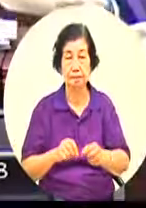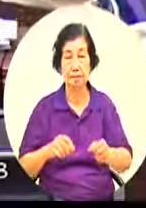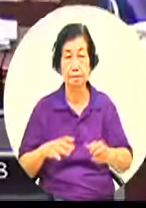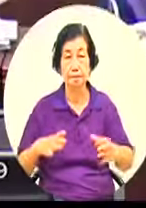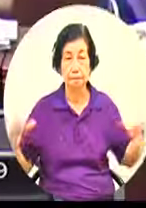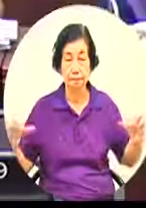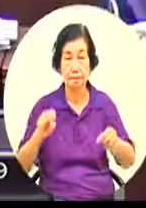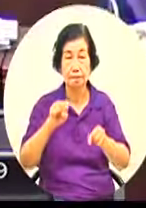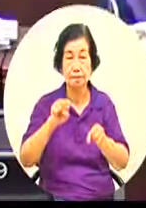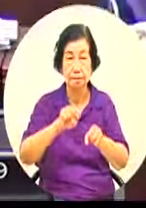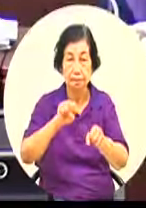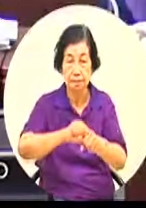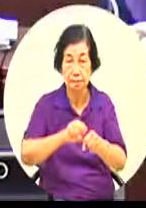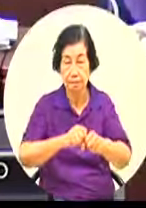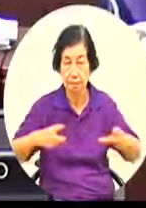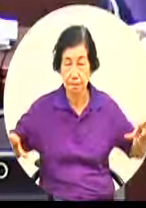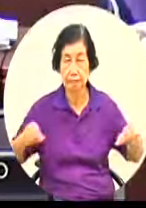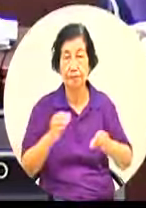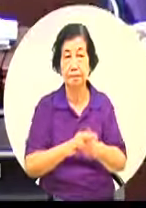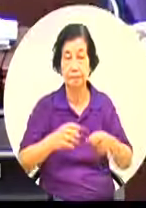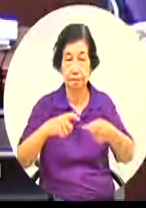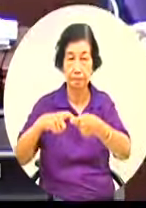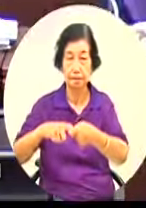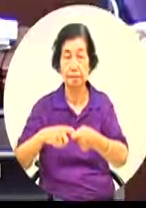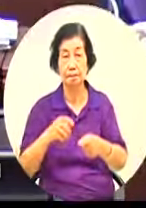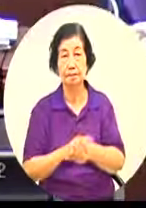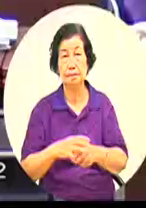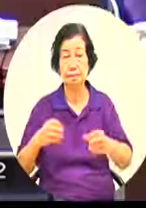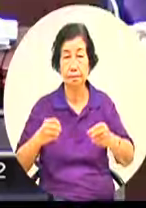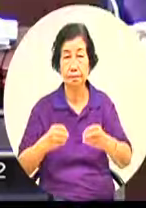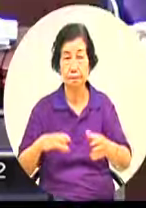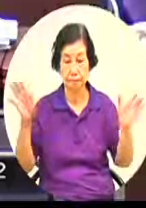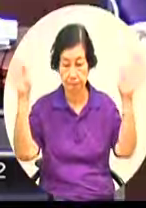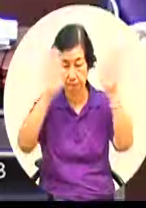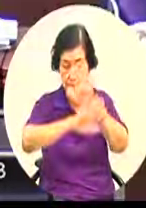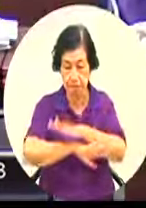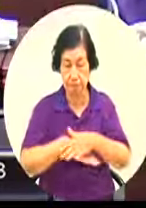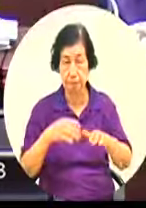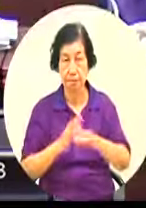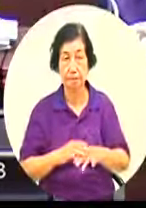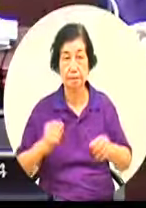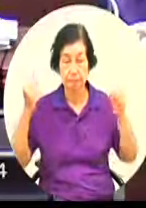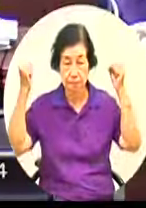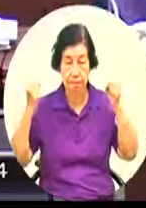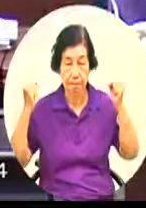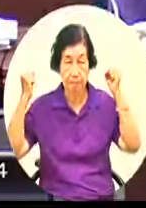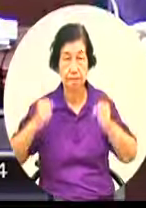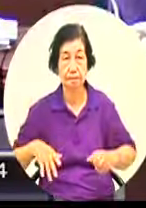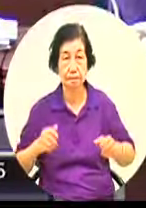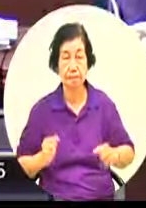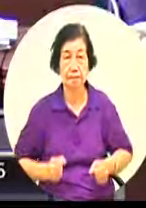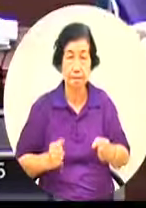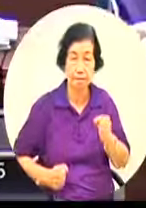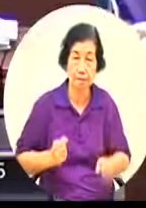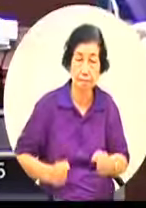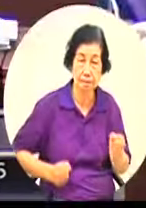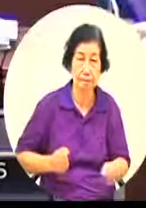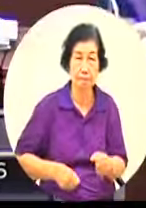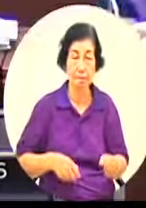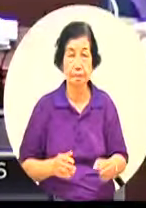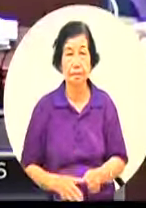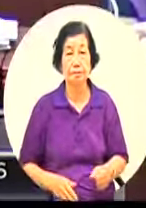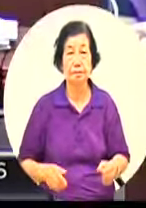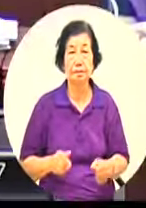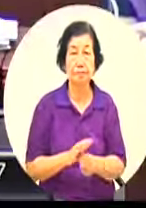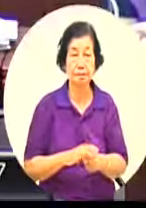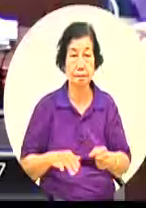处理。我觉得这个很好的方向哦。另外谈到这个夜间马拉松，我才听到说在澄清湖的马拉松夜间是